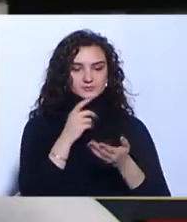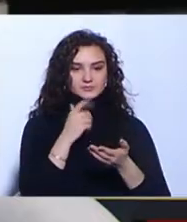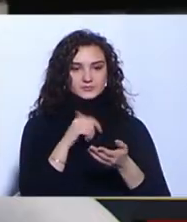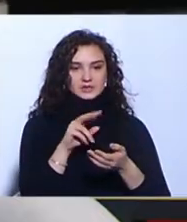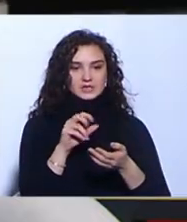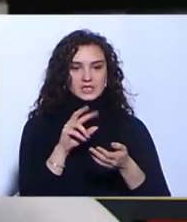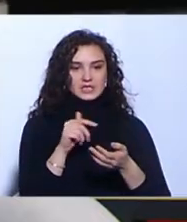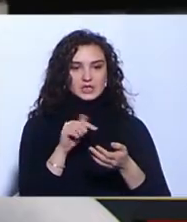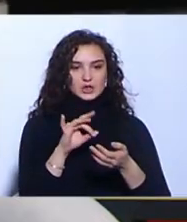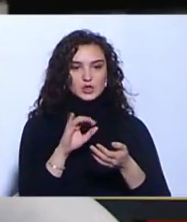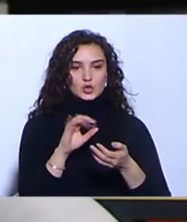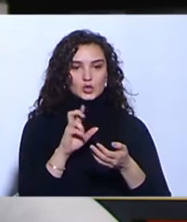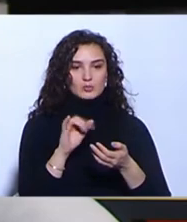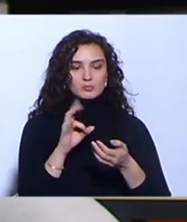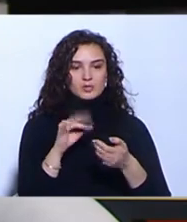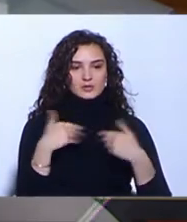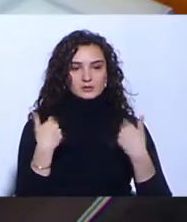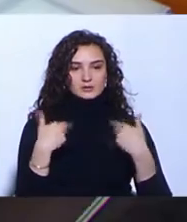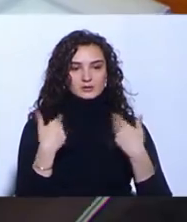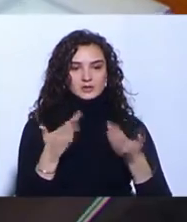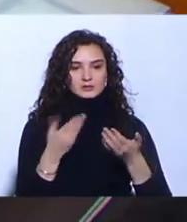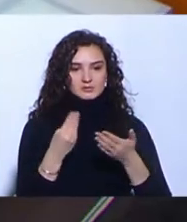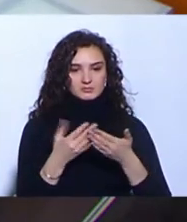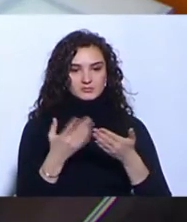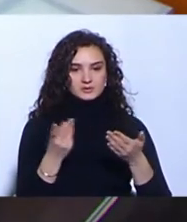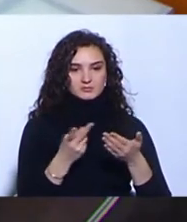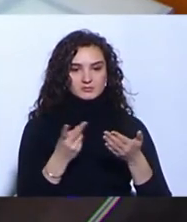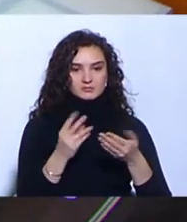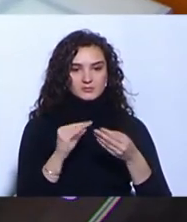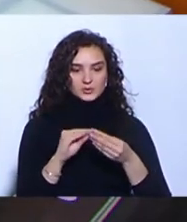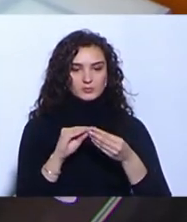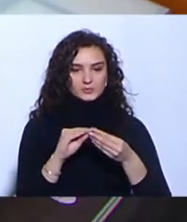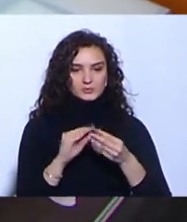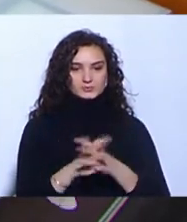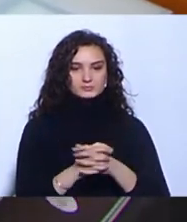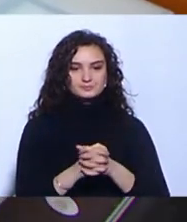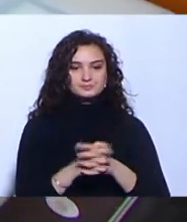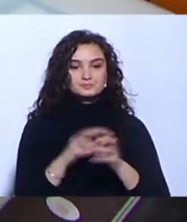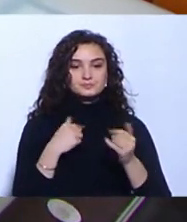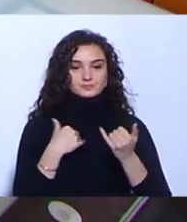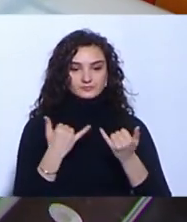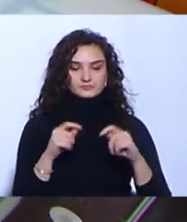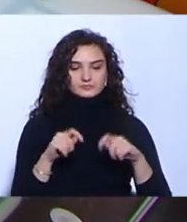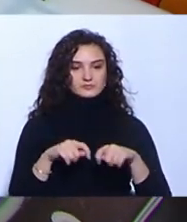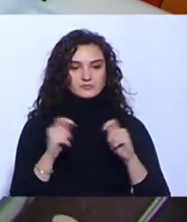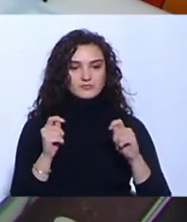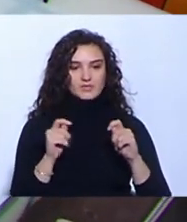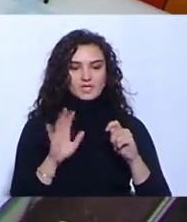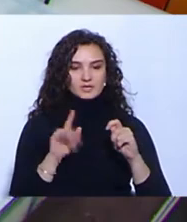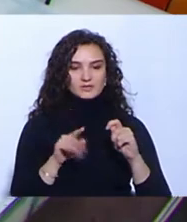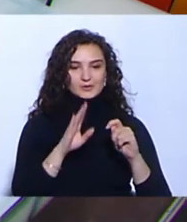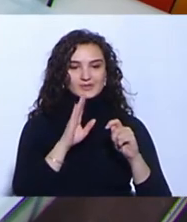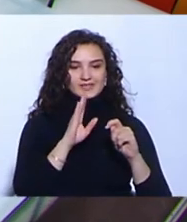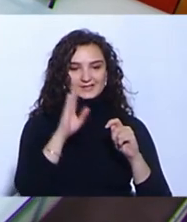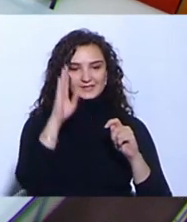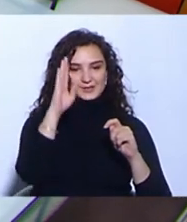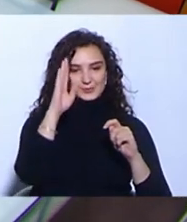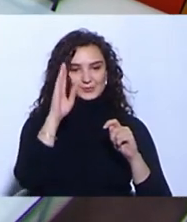ლელა გიორგობიანი. დილამშვიდობისა კოლეგებო, მე არ დავარღვი ამ შემთხვევაში გენდერული